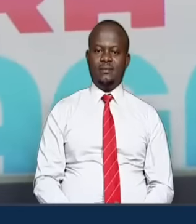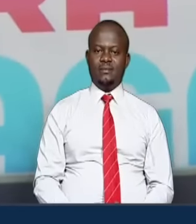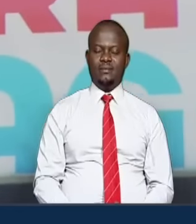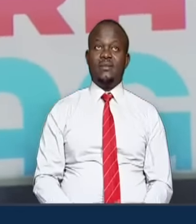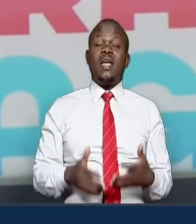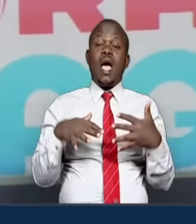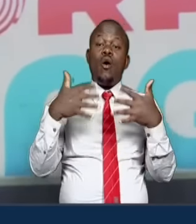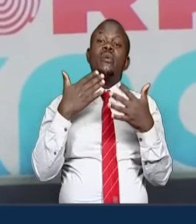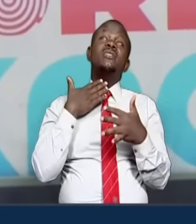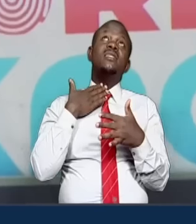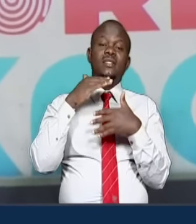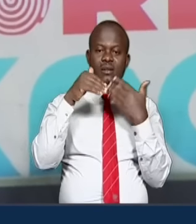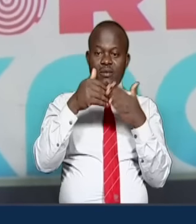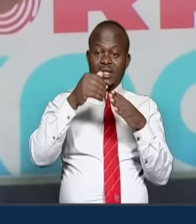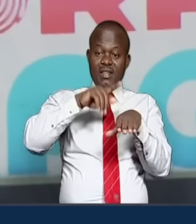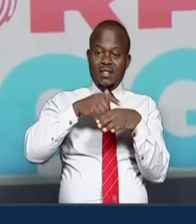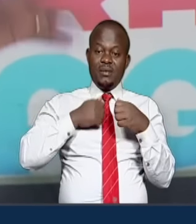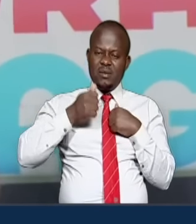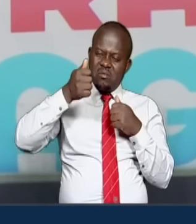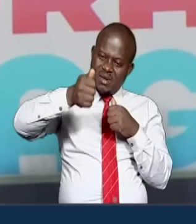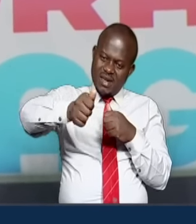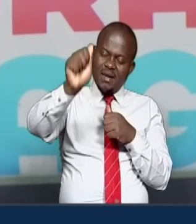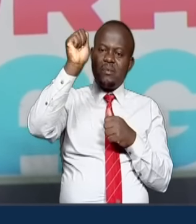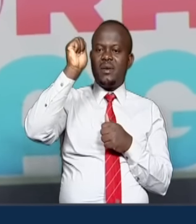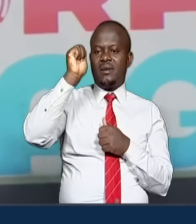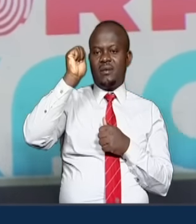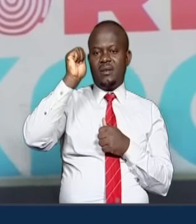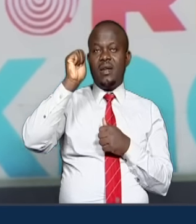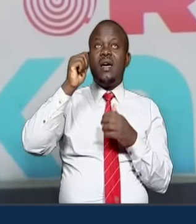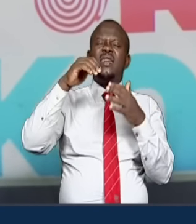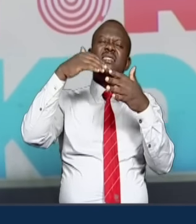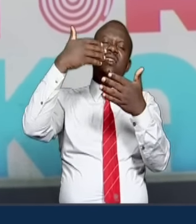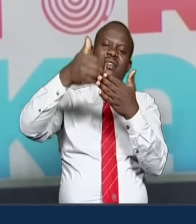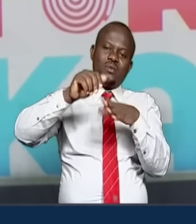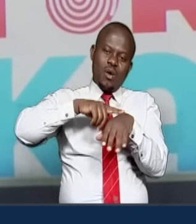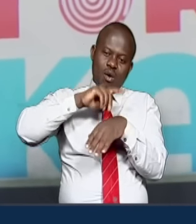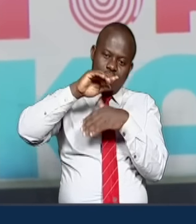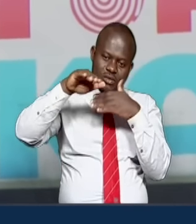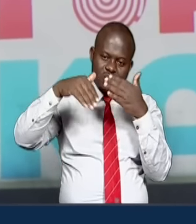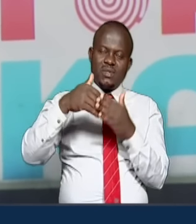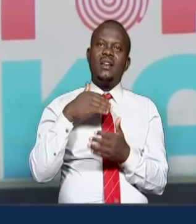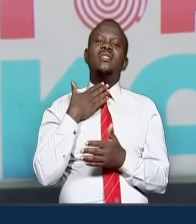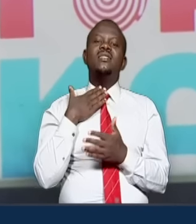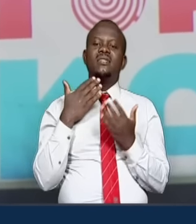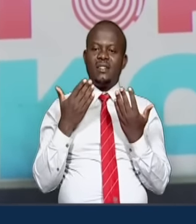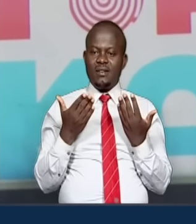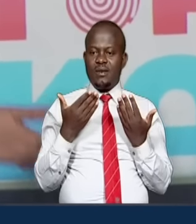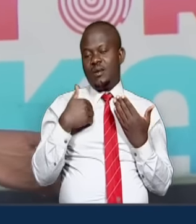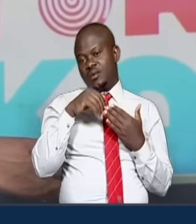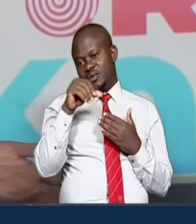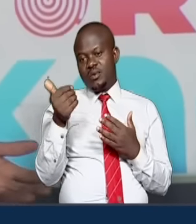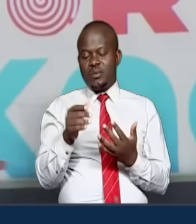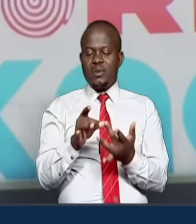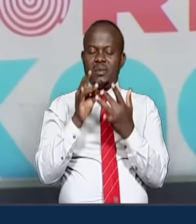aho bazashakira abanyarwanda mwebwe na aho muzashakira kugira ubundi